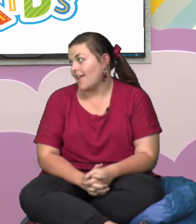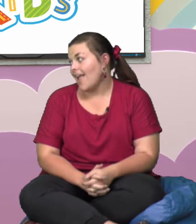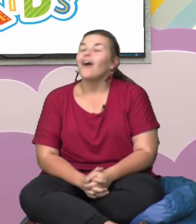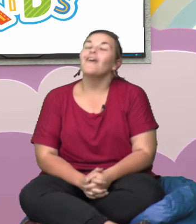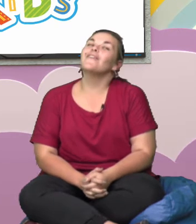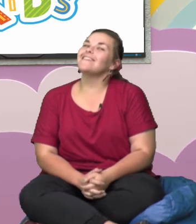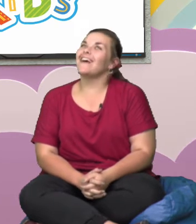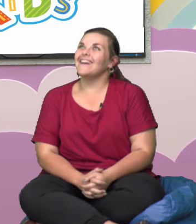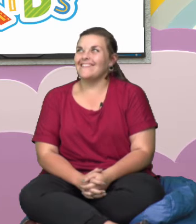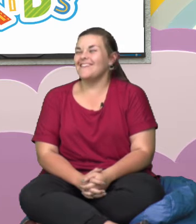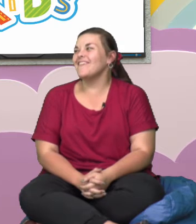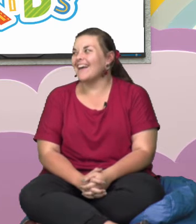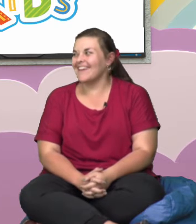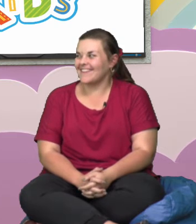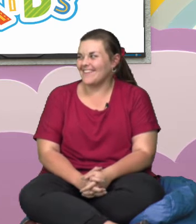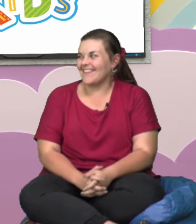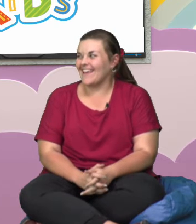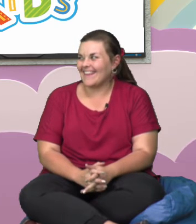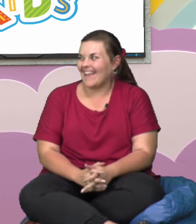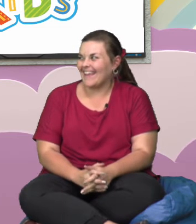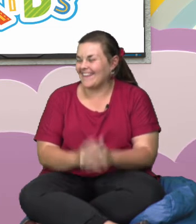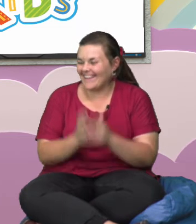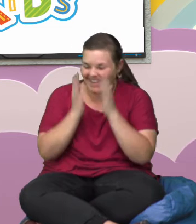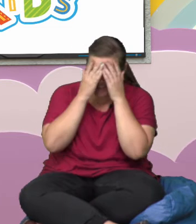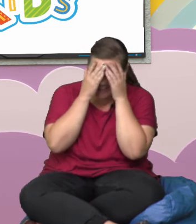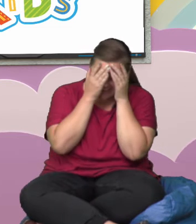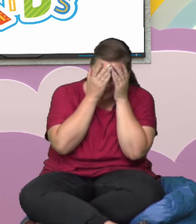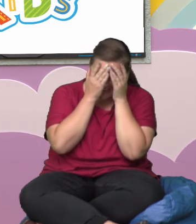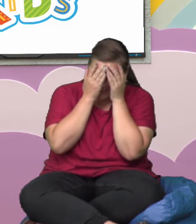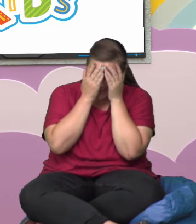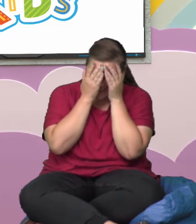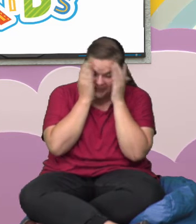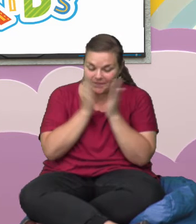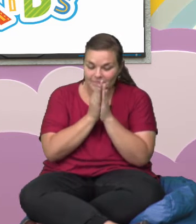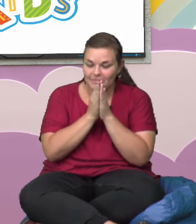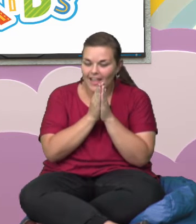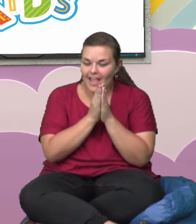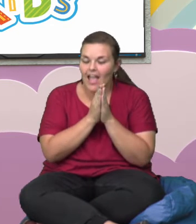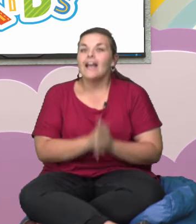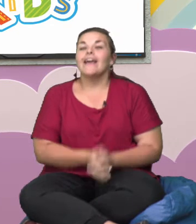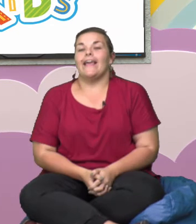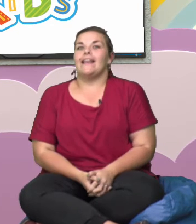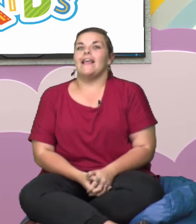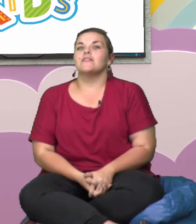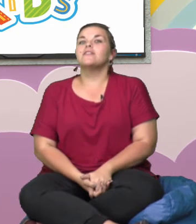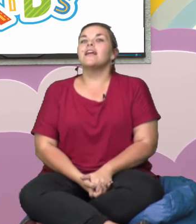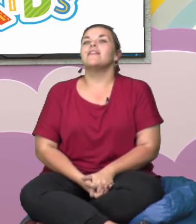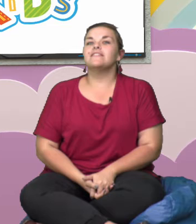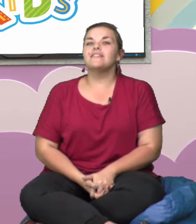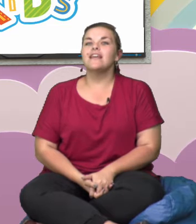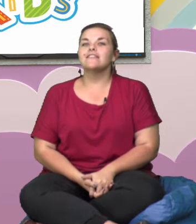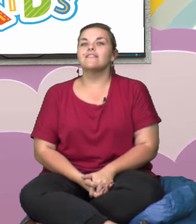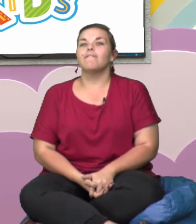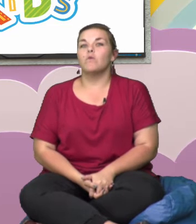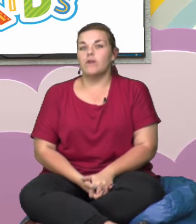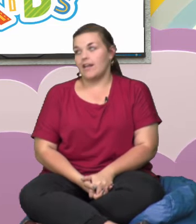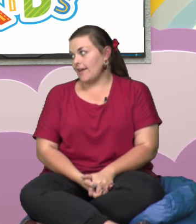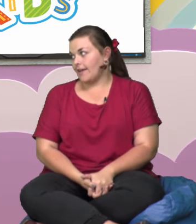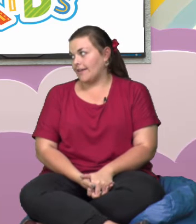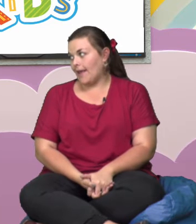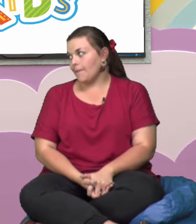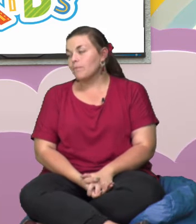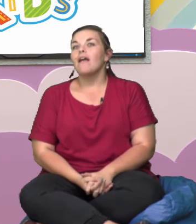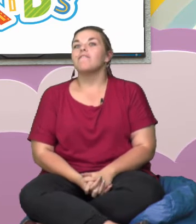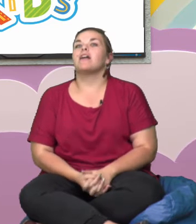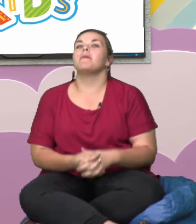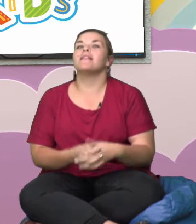is dit? Ons aktiewe aktiwiteit tyd. Yes, so wat maak ons vandag met dieself? Kyk nee, so televisie is wonderlik,